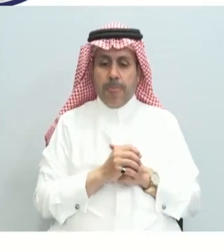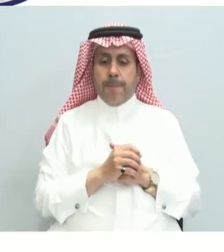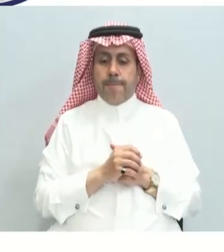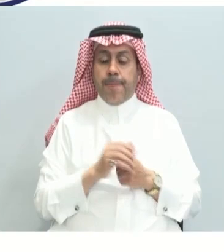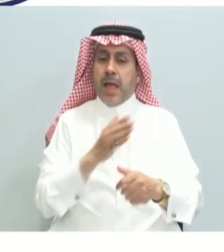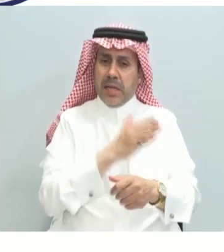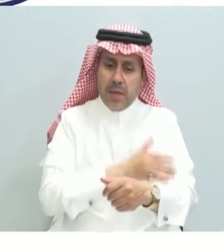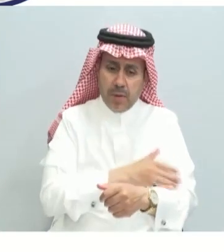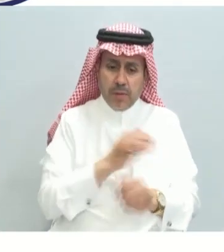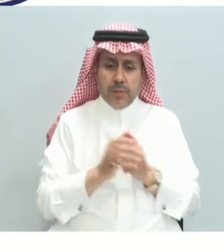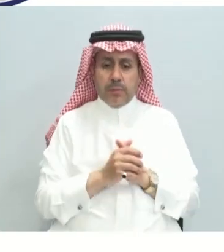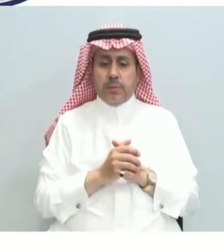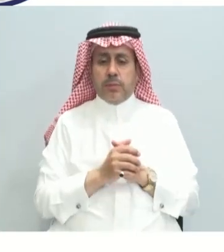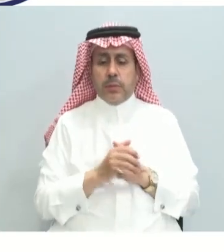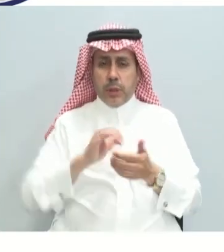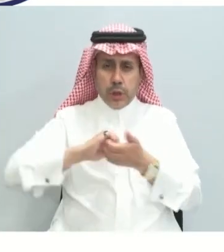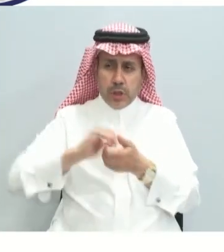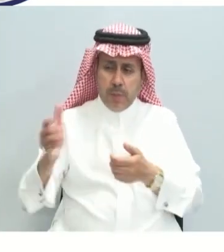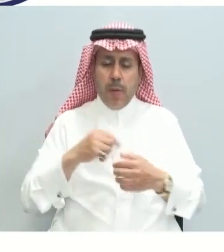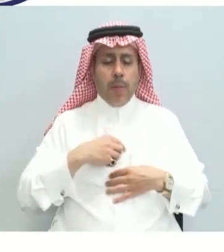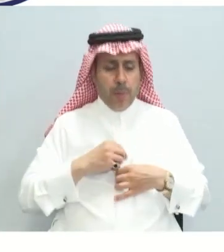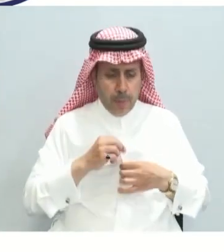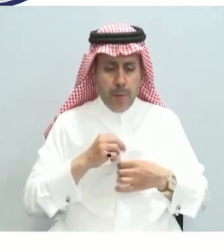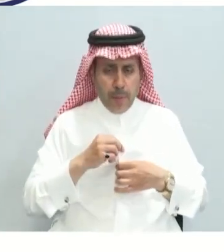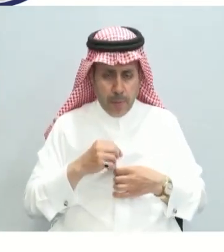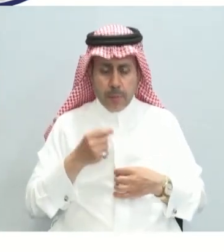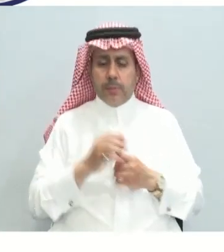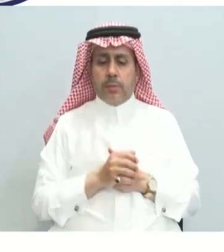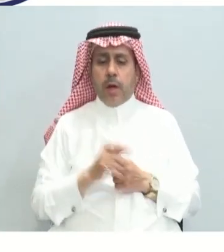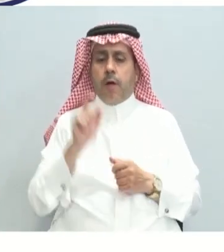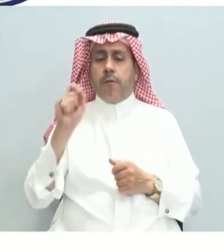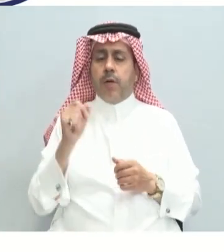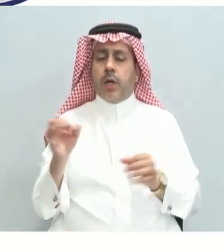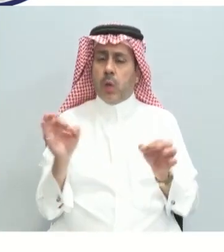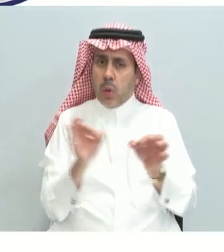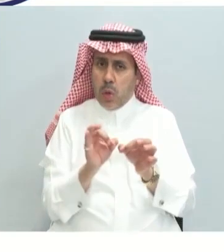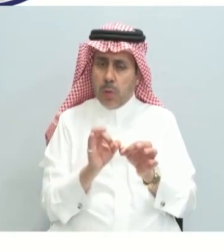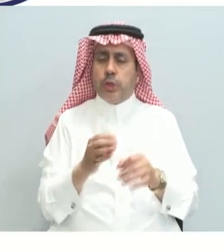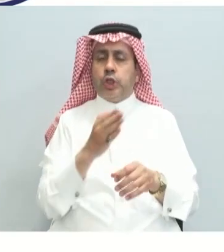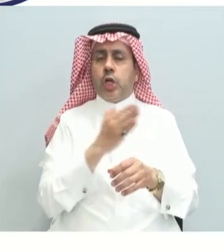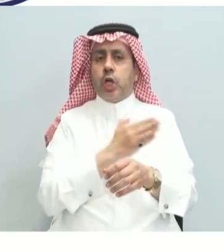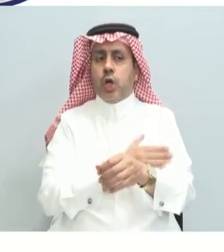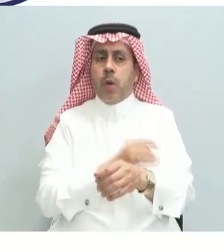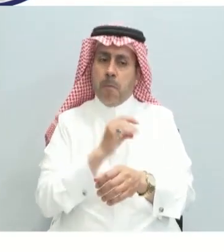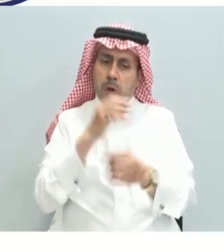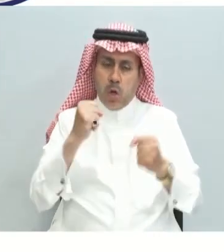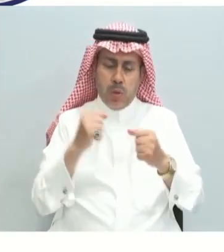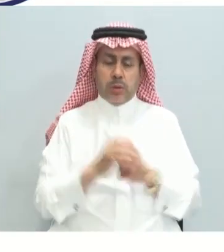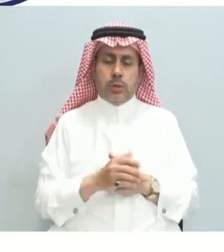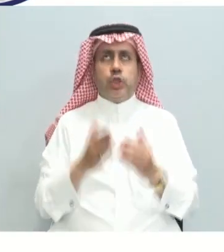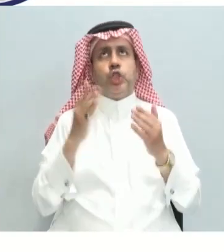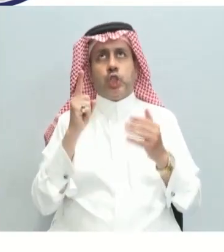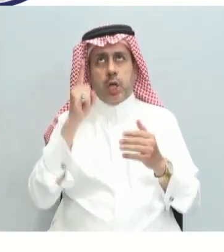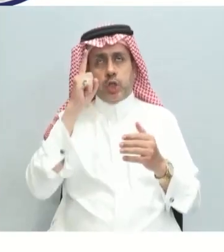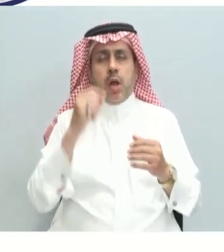أن يمرض فيرقيه صاحبه ويتفائل بقرب العافية، يتفائل بقرب